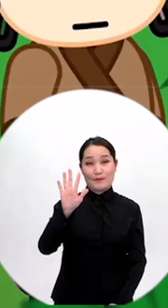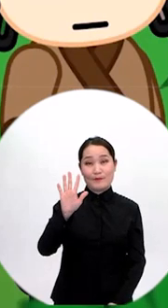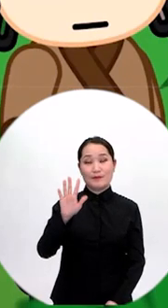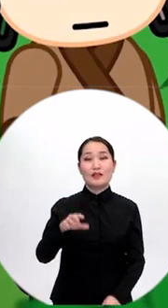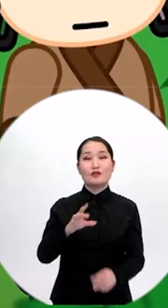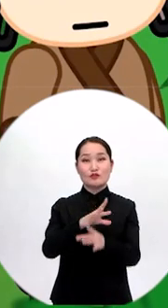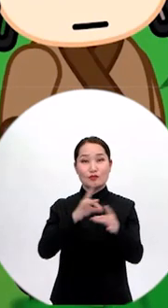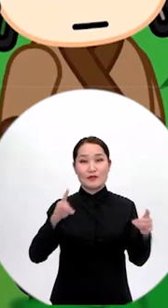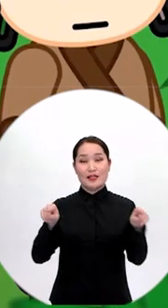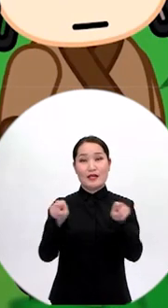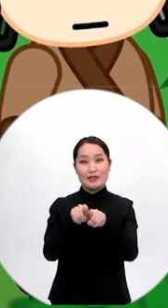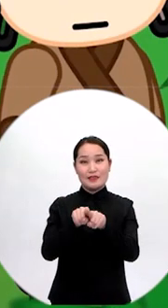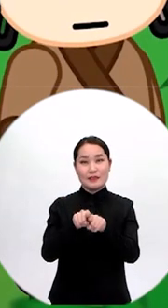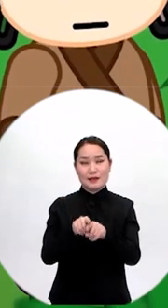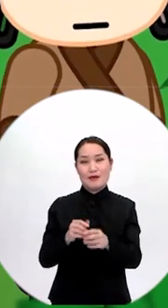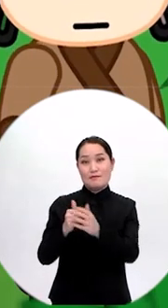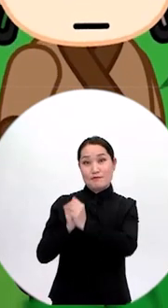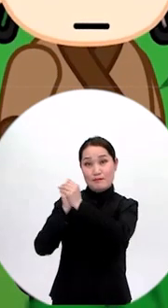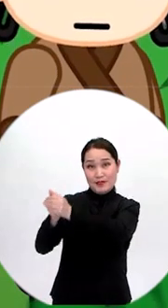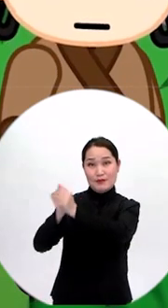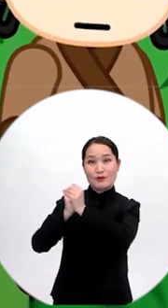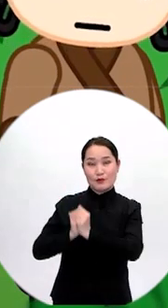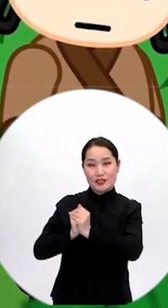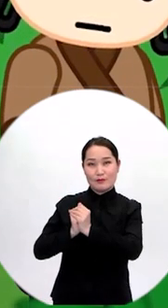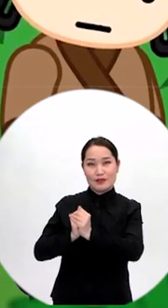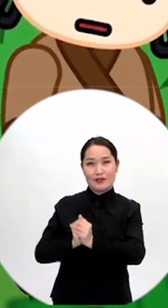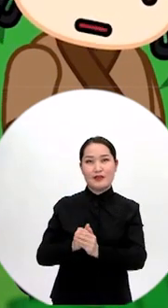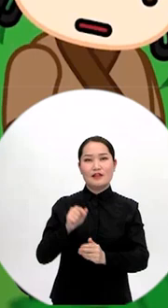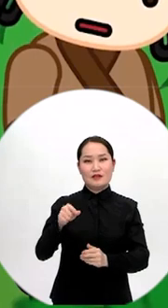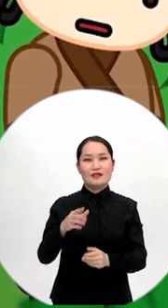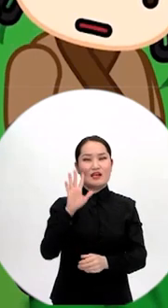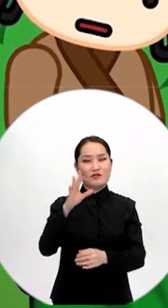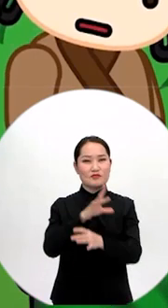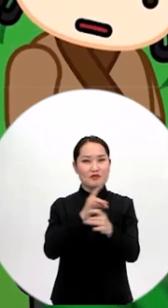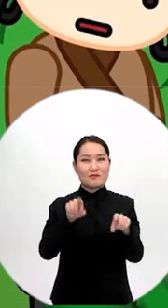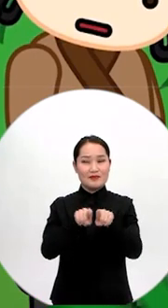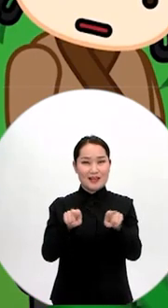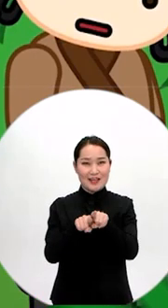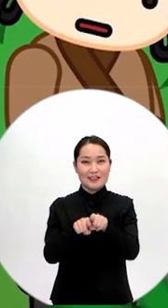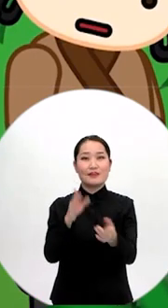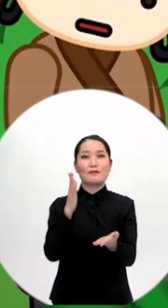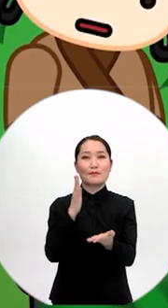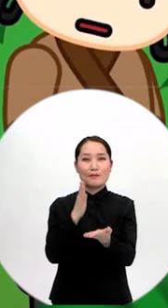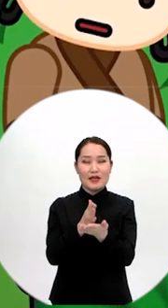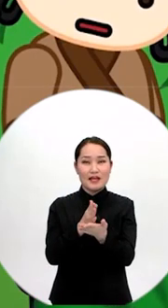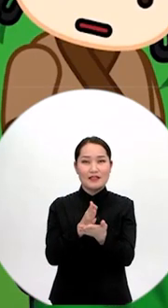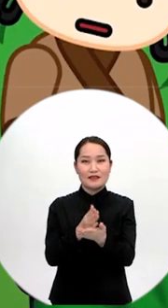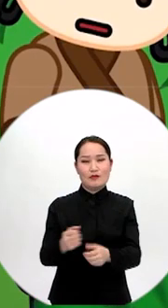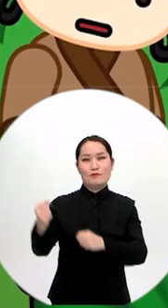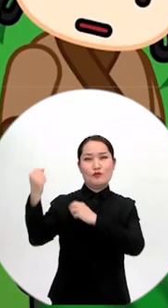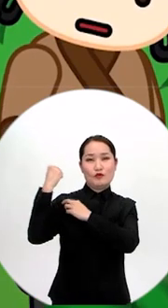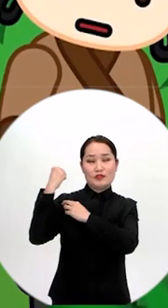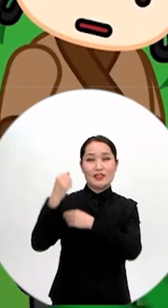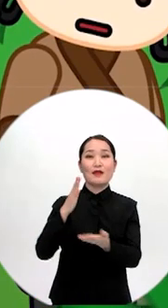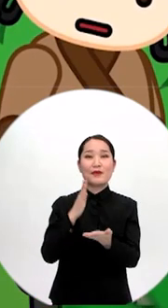эвтэй найрамдалтай бие биенээ хүндэтгэж байвал саяын энэ багласан таван сум шиг ийм бат бөх